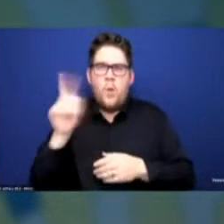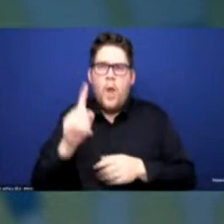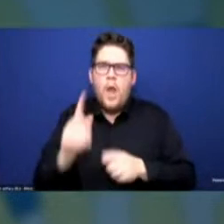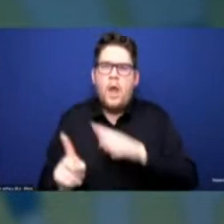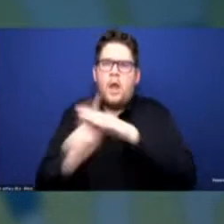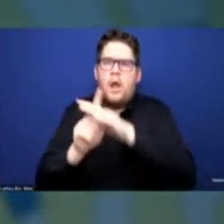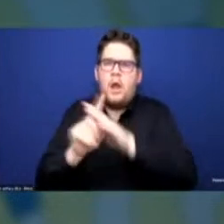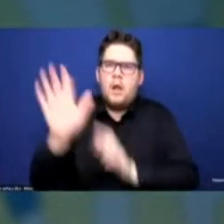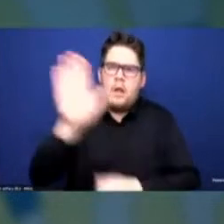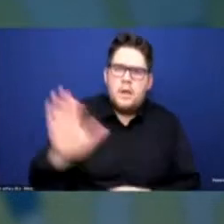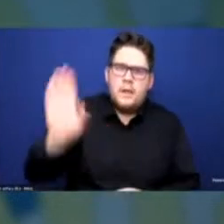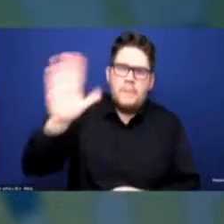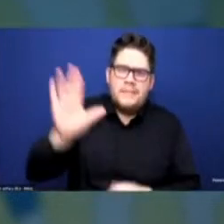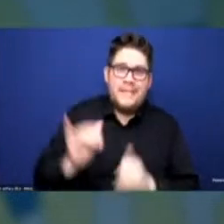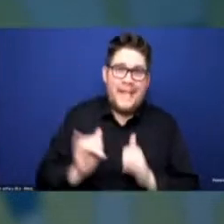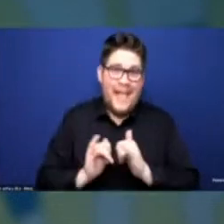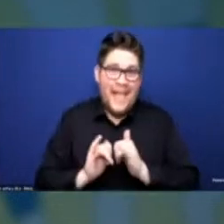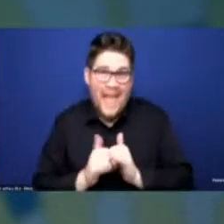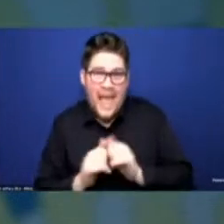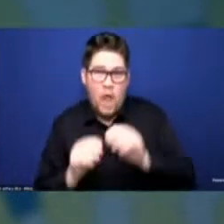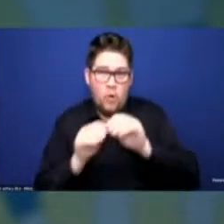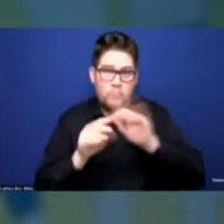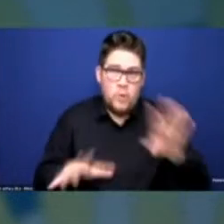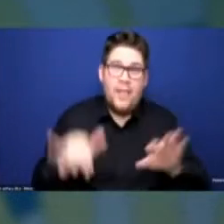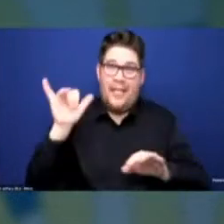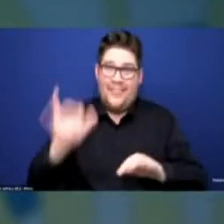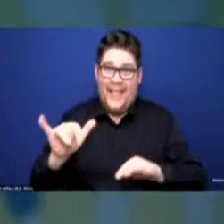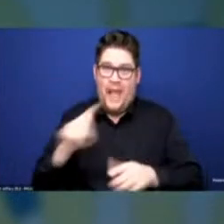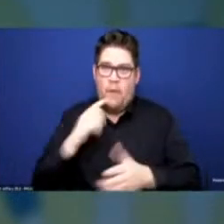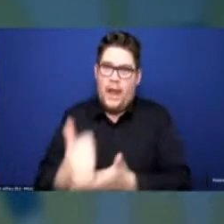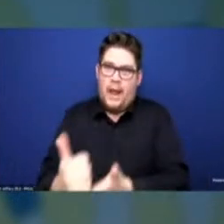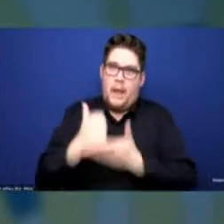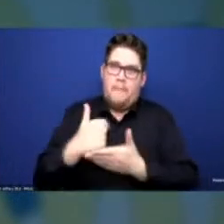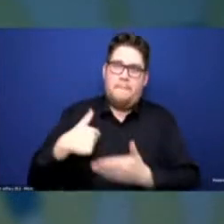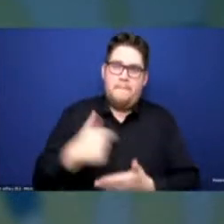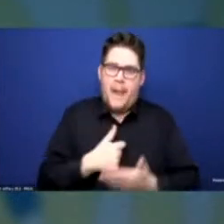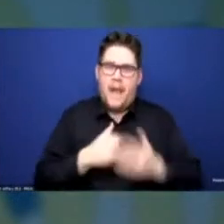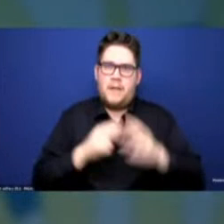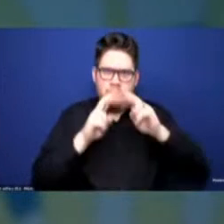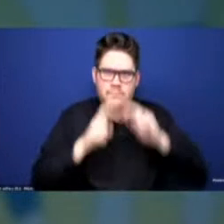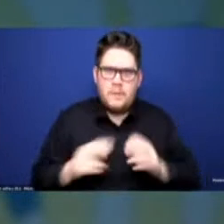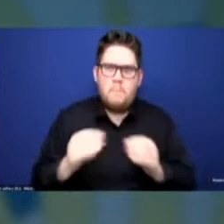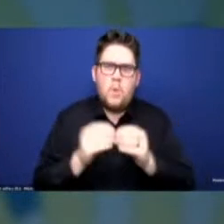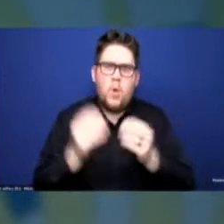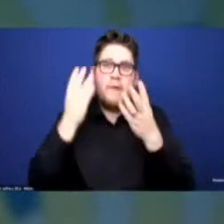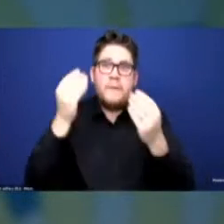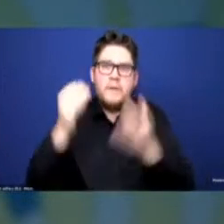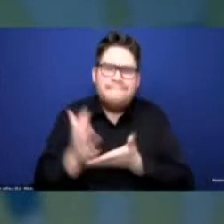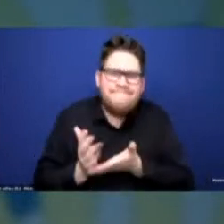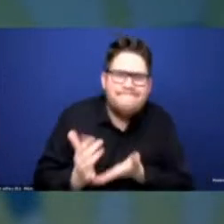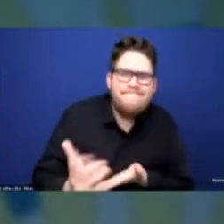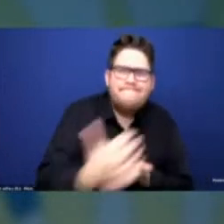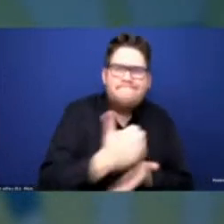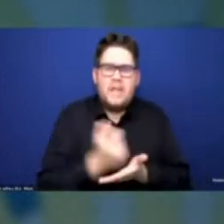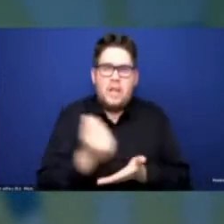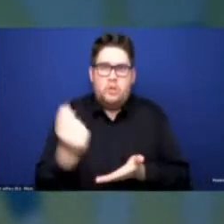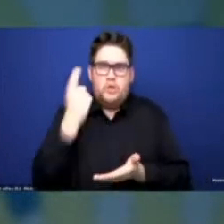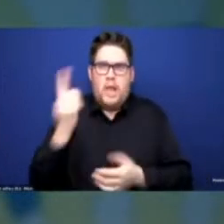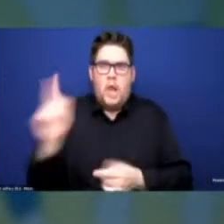的发展情况以及各个环境下传染的情况，只是呢已经不再对外公